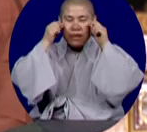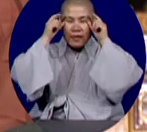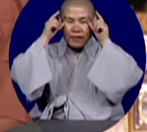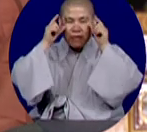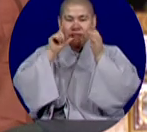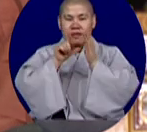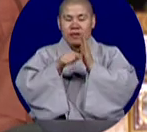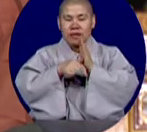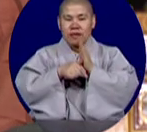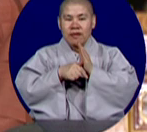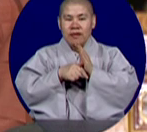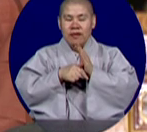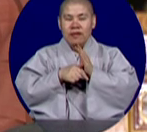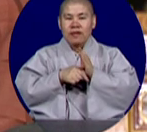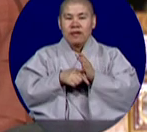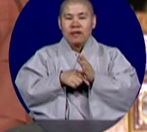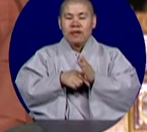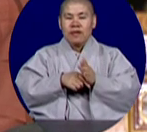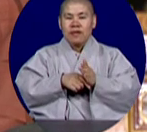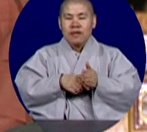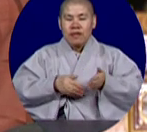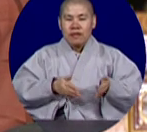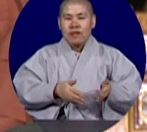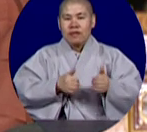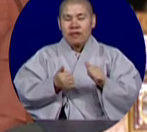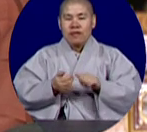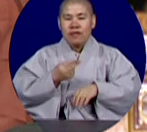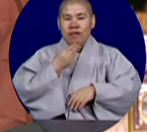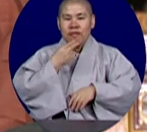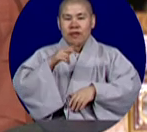시간과 이 생멸이 없는 이 진여,